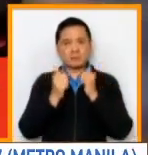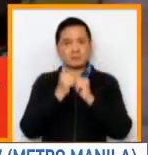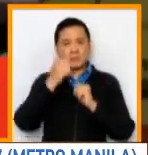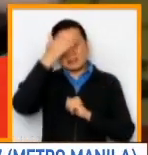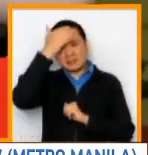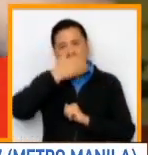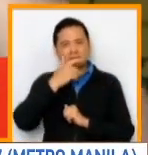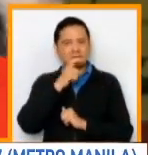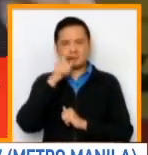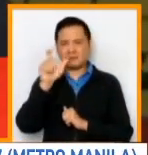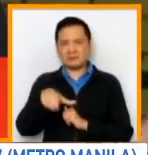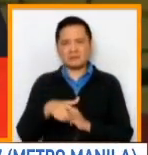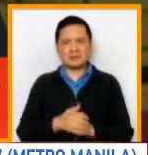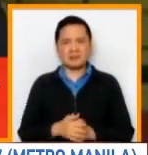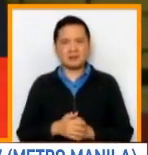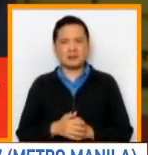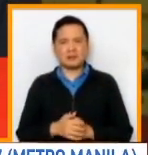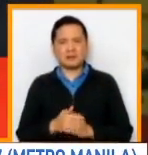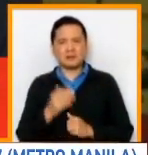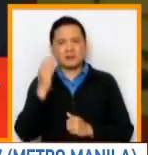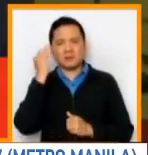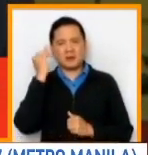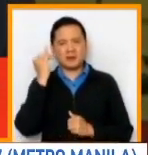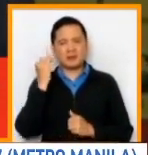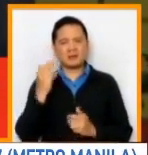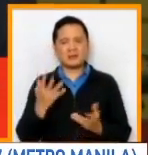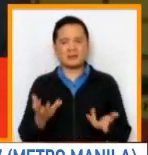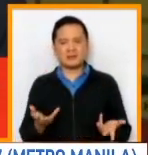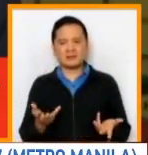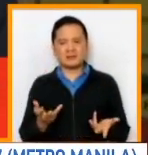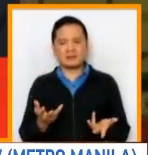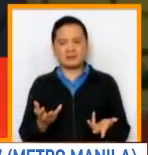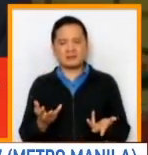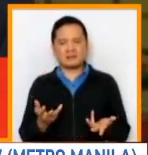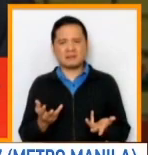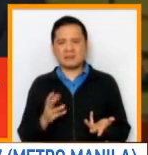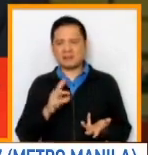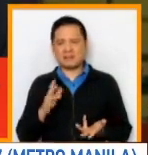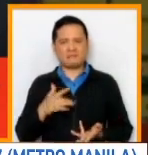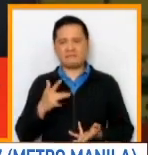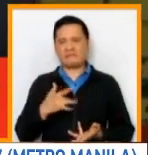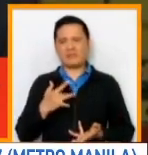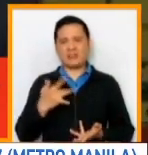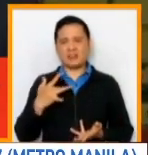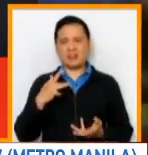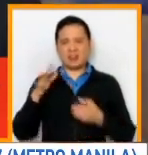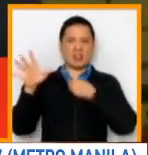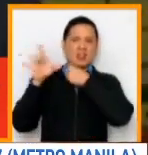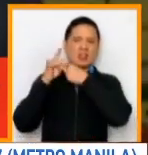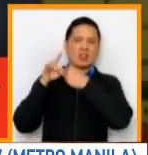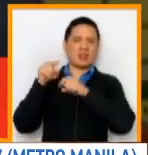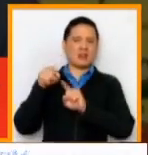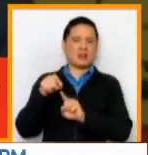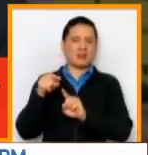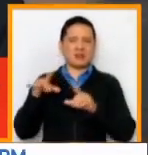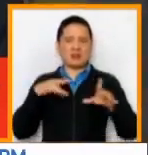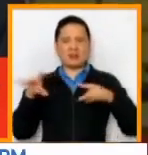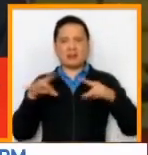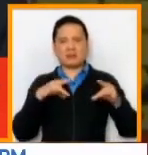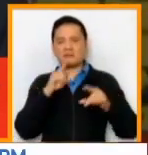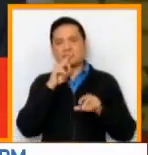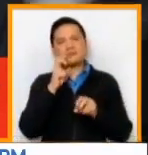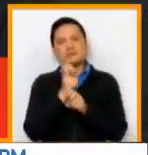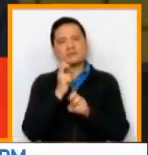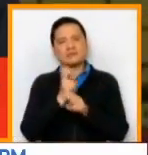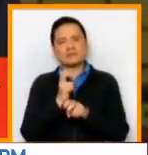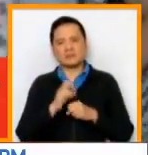Kasi parang hindi naman na, parang hindi ko naman naramdam yung virus. So, parang, tsaka ang hirap eh.